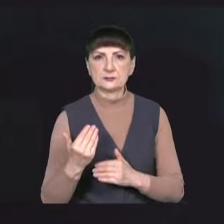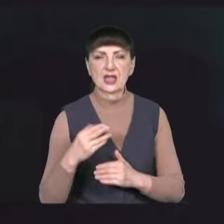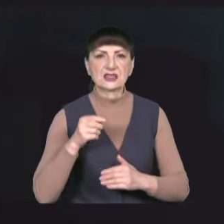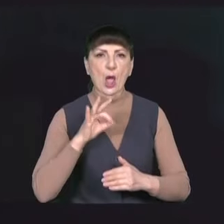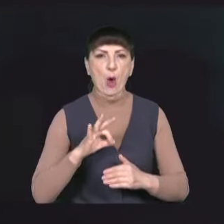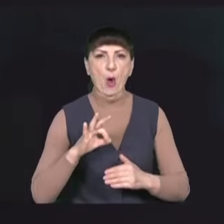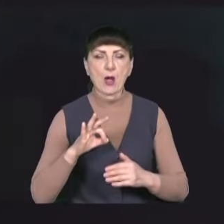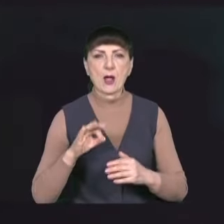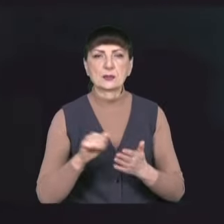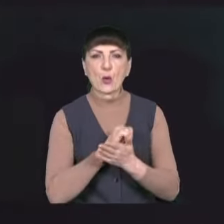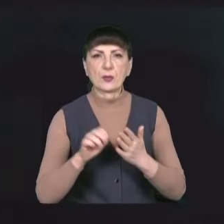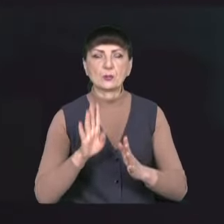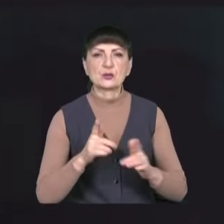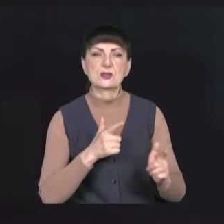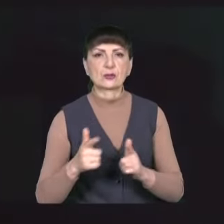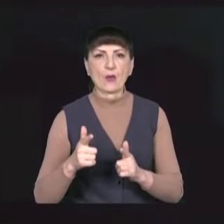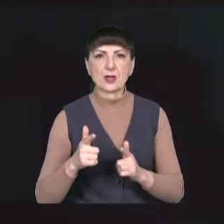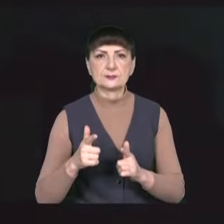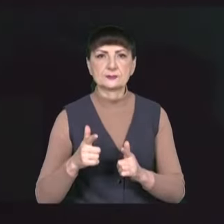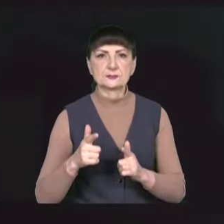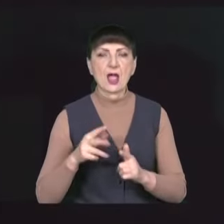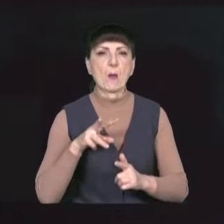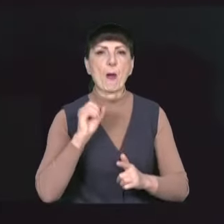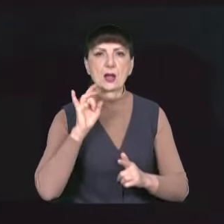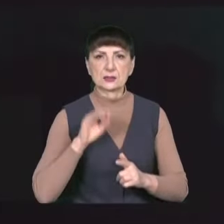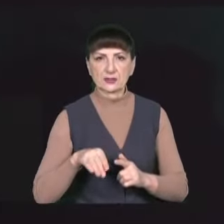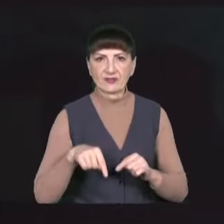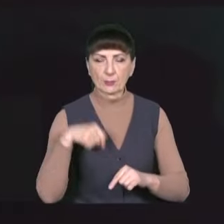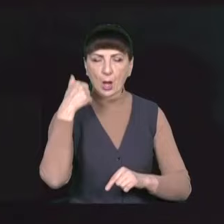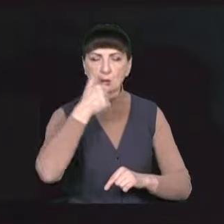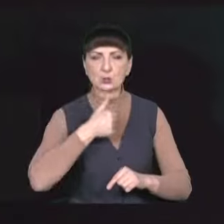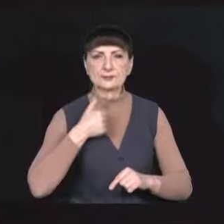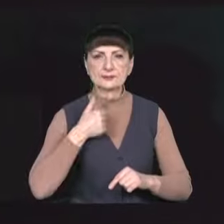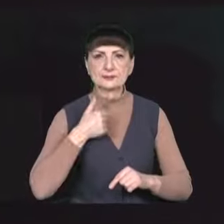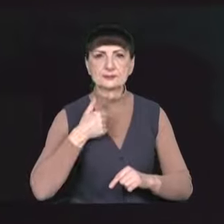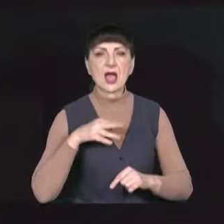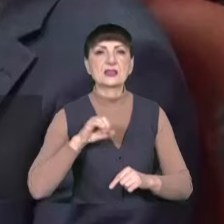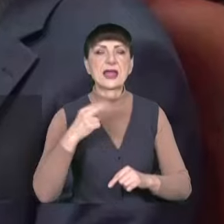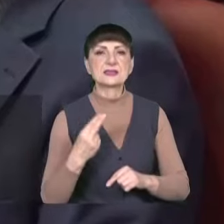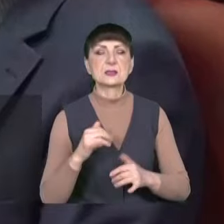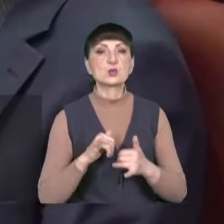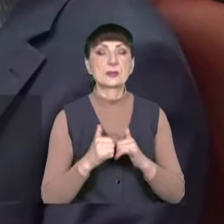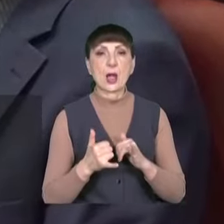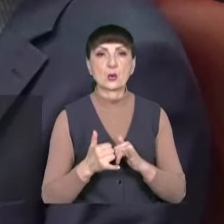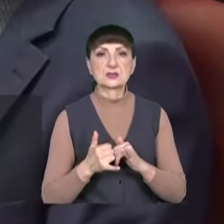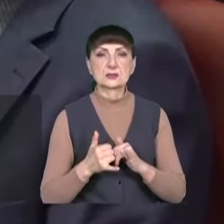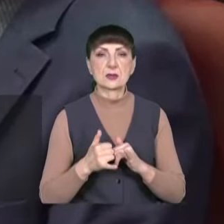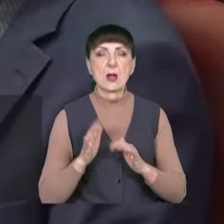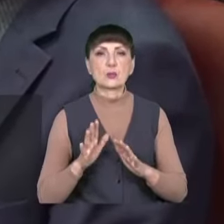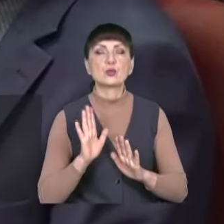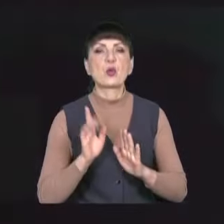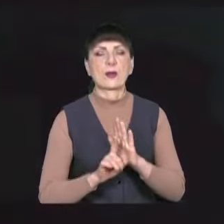будет закончено в марте текущего года. По ТЭЦ Ускемен ТЭО мы будем